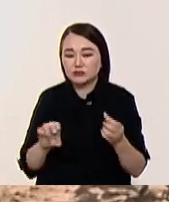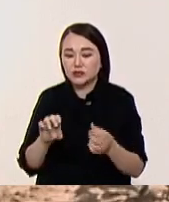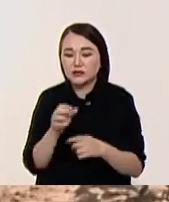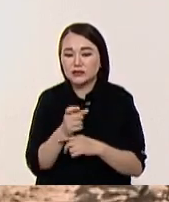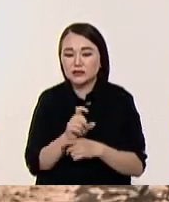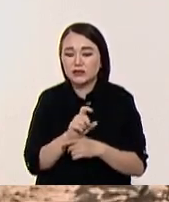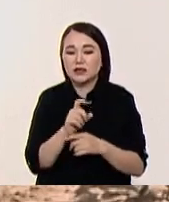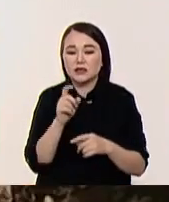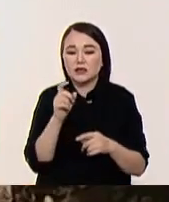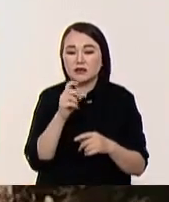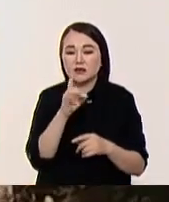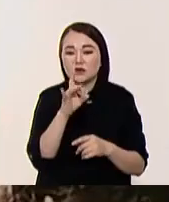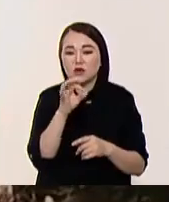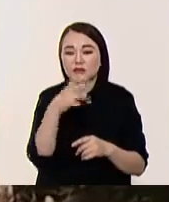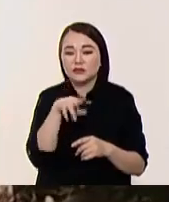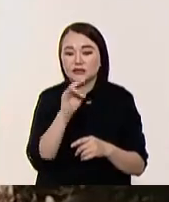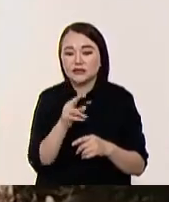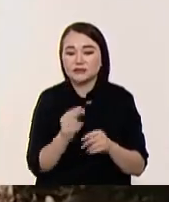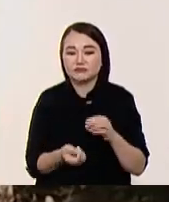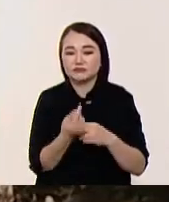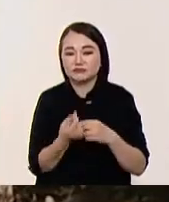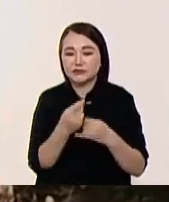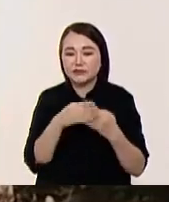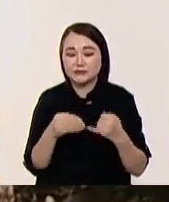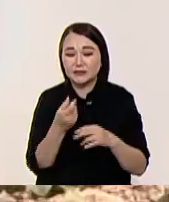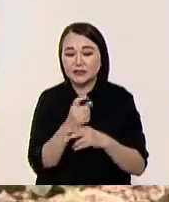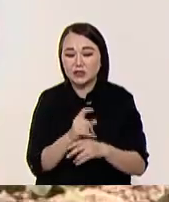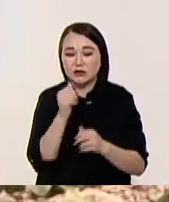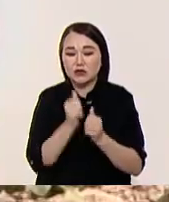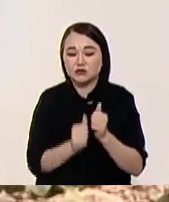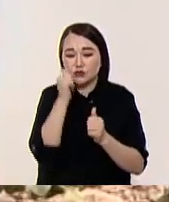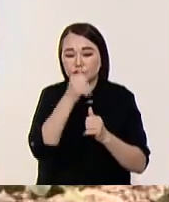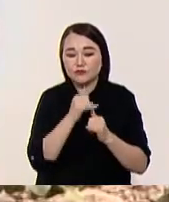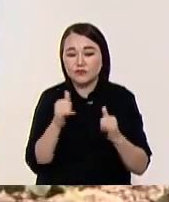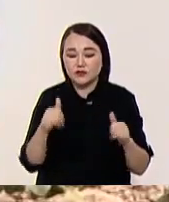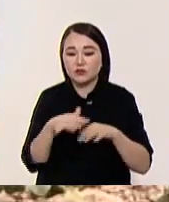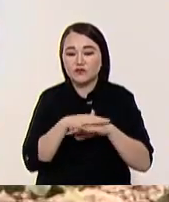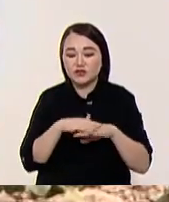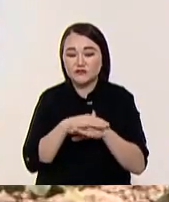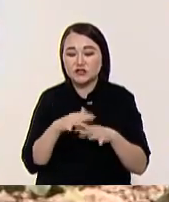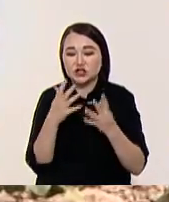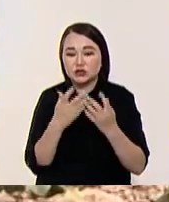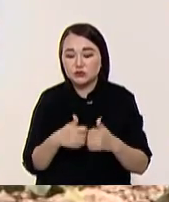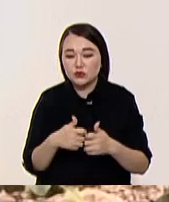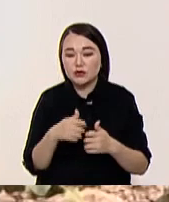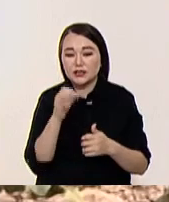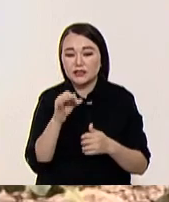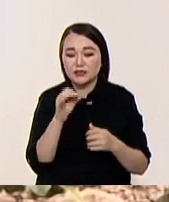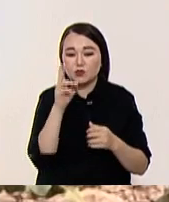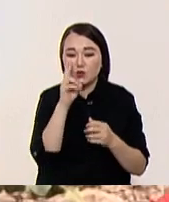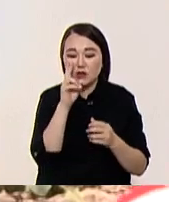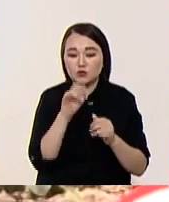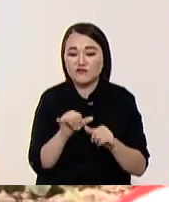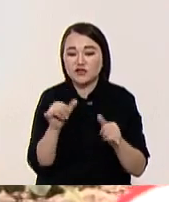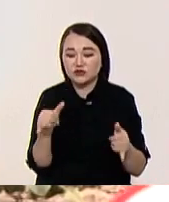родник, прямо на родник стекает. Каждый год увеличивается численность населения и слив